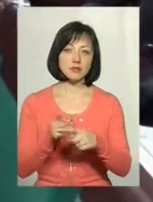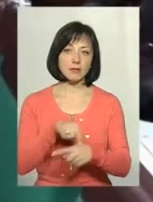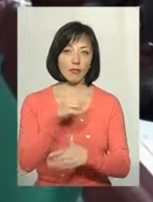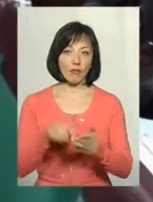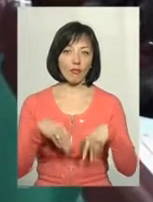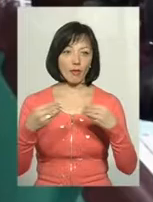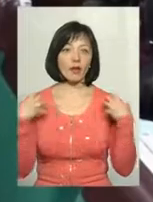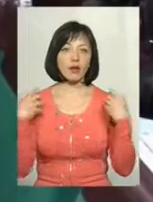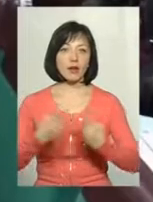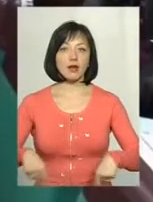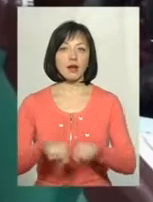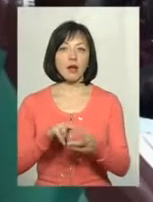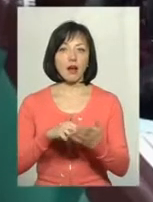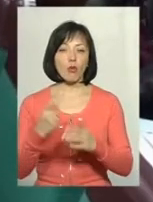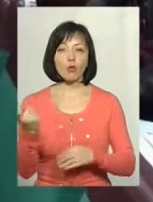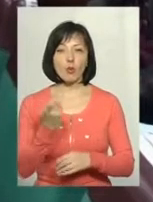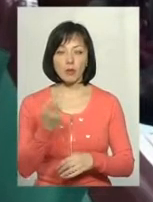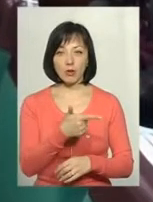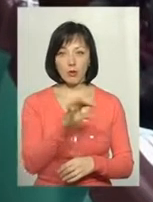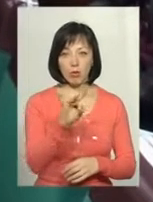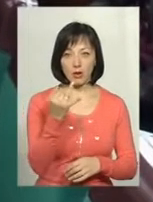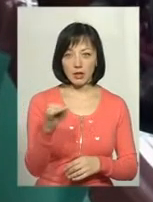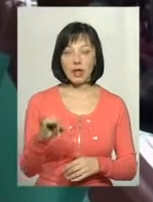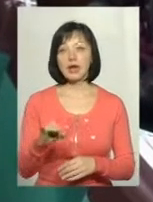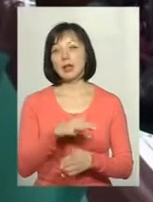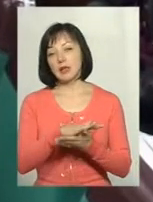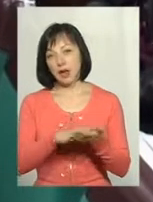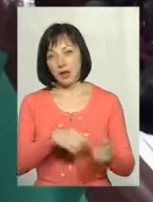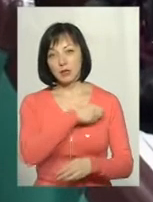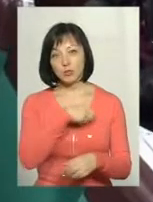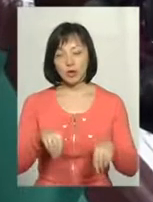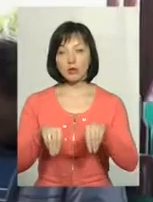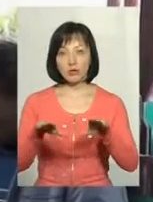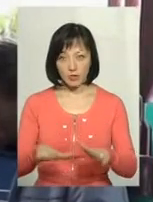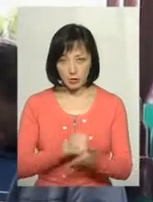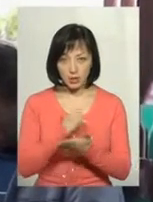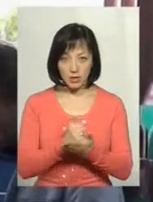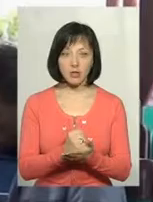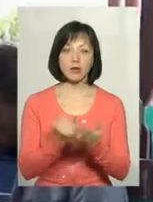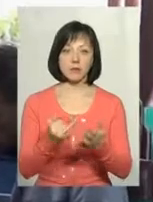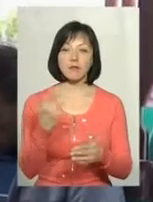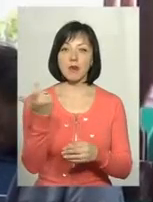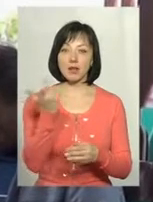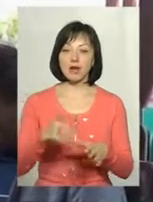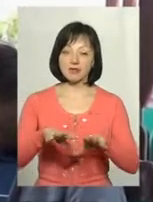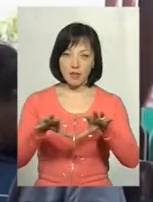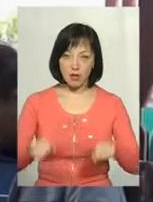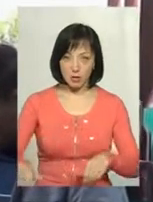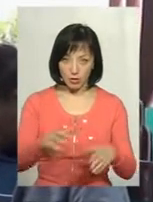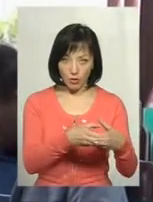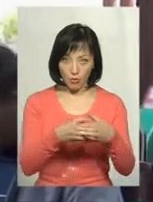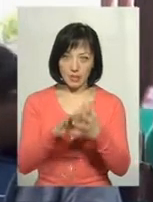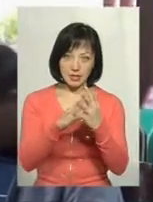і начальник відділу економіки Юрій Горний. Далі депутати ухвалили рішення щодо прийняття майна з власності територіальних громад